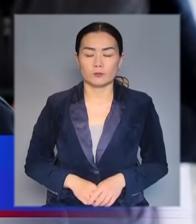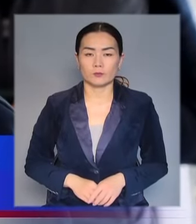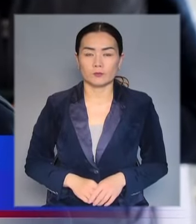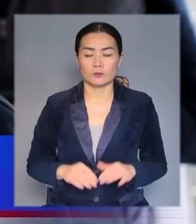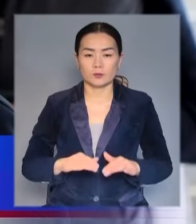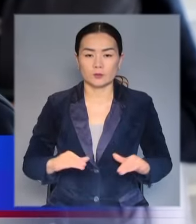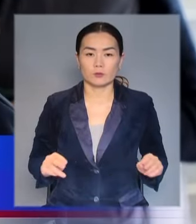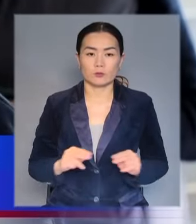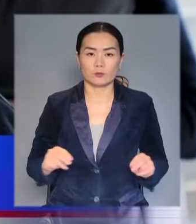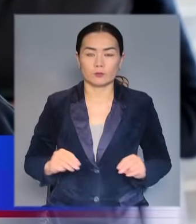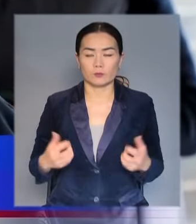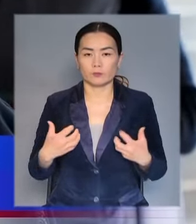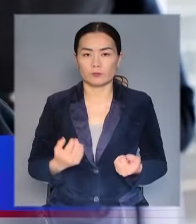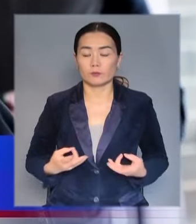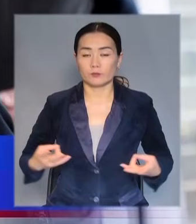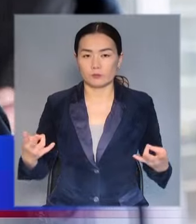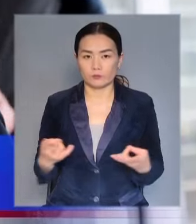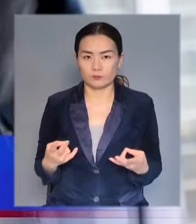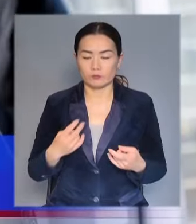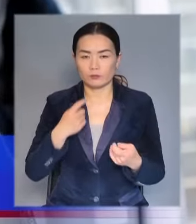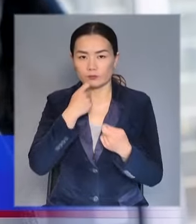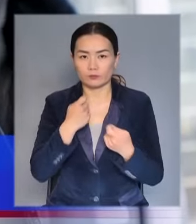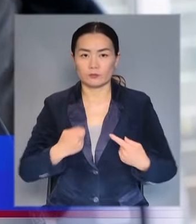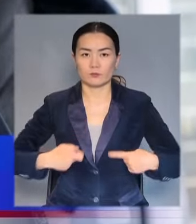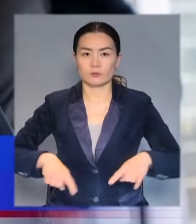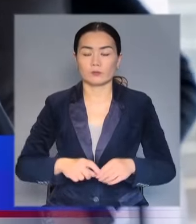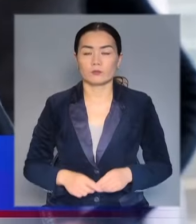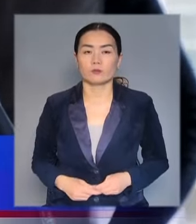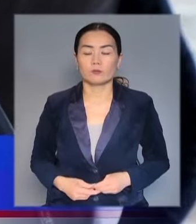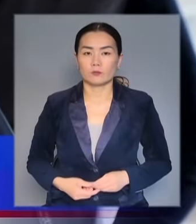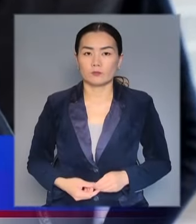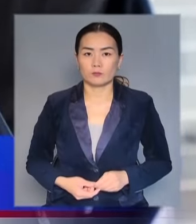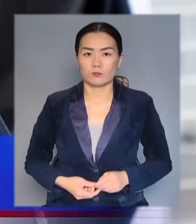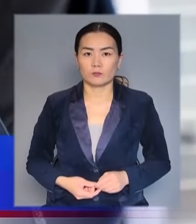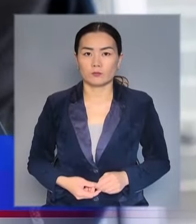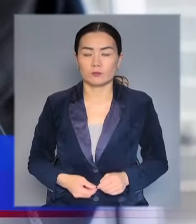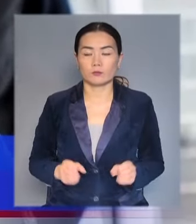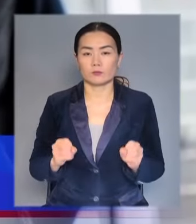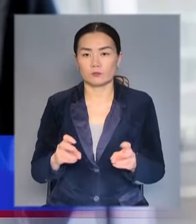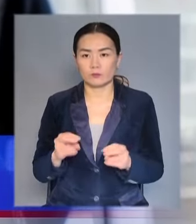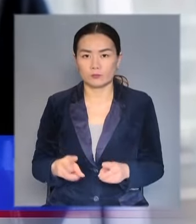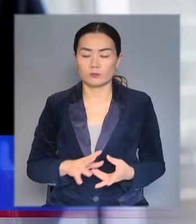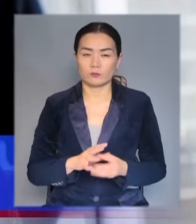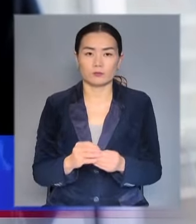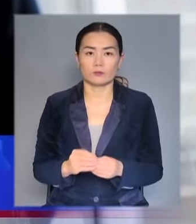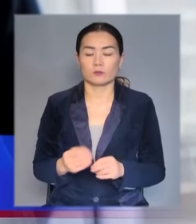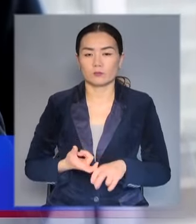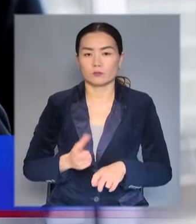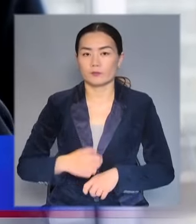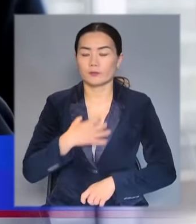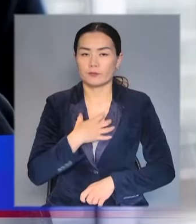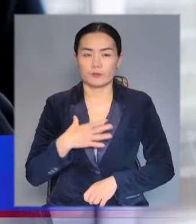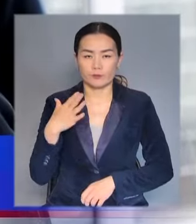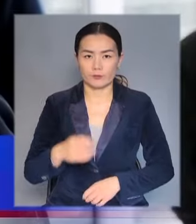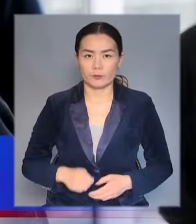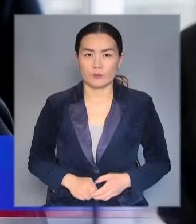балалардың, мұғалімдердің амандығы. Мен келіп отырғаным, сіздер қалайсыздар, маған сол өте